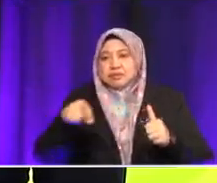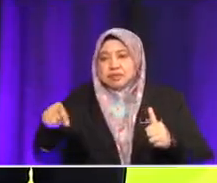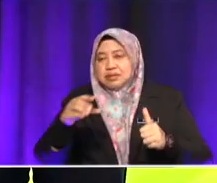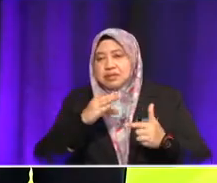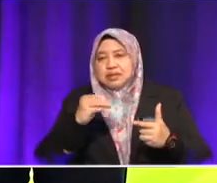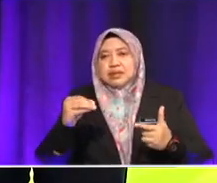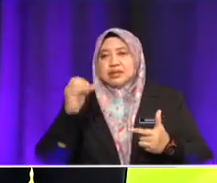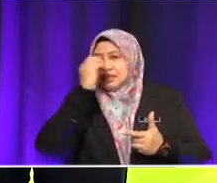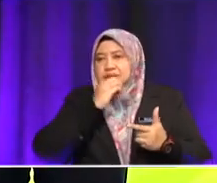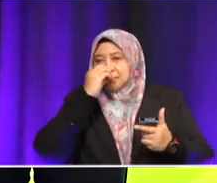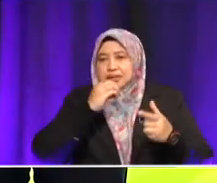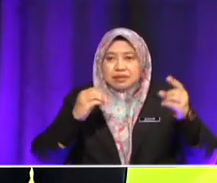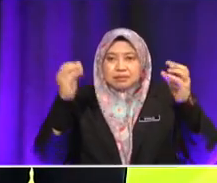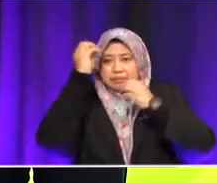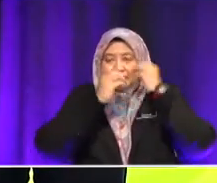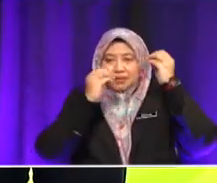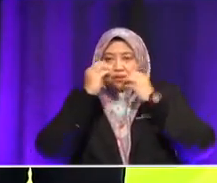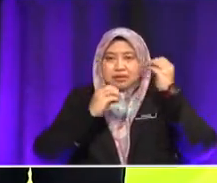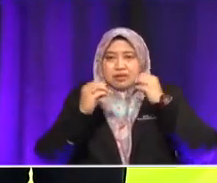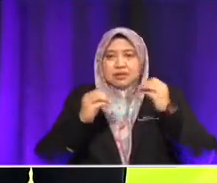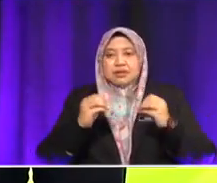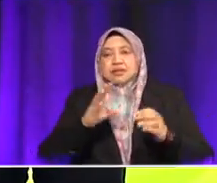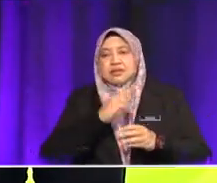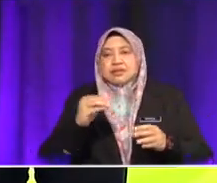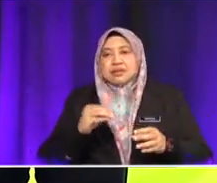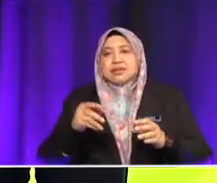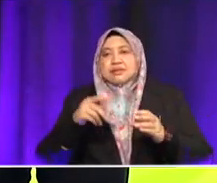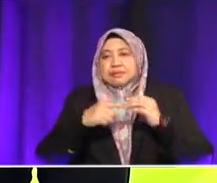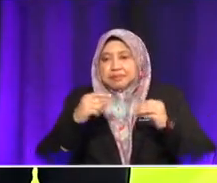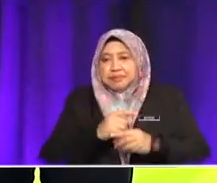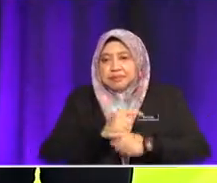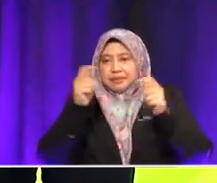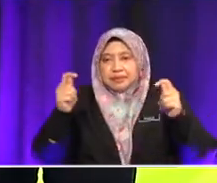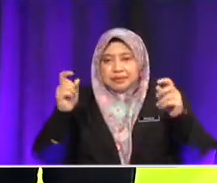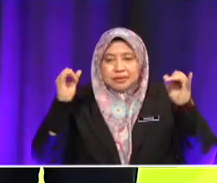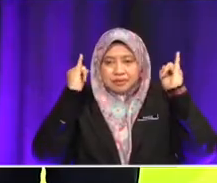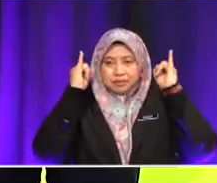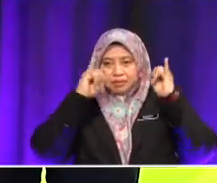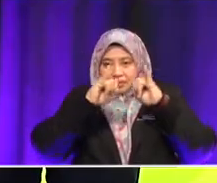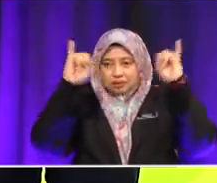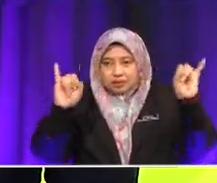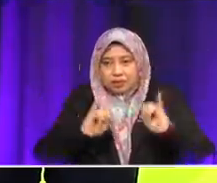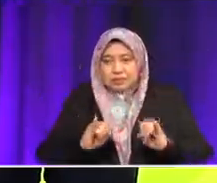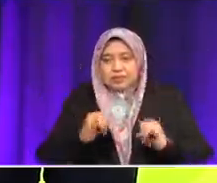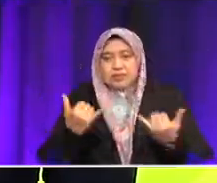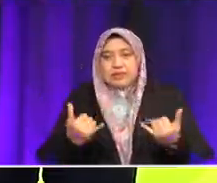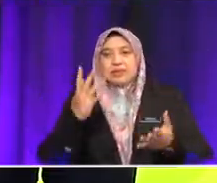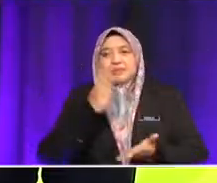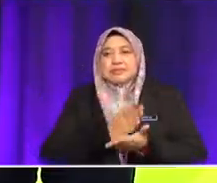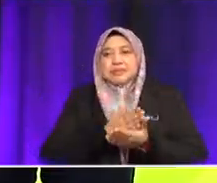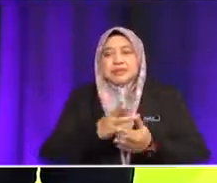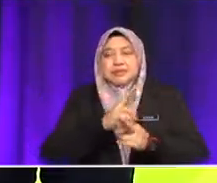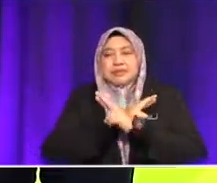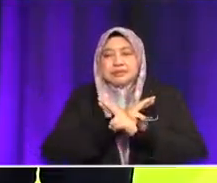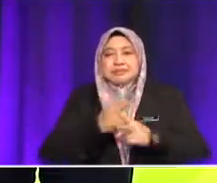dengan berbagai instrumen untuk kita bernilai prestasi murid-murid di bilik raja dari Zoom kita berhenti ketika kembali